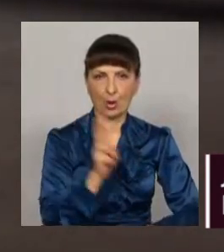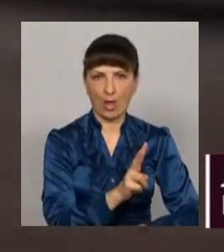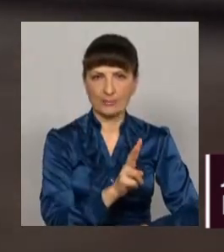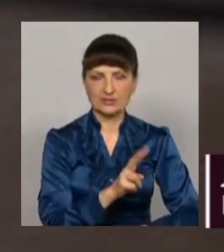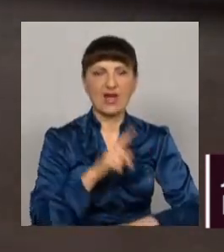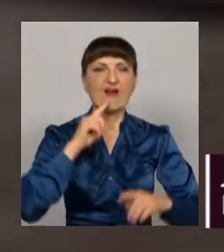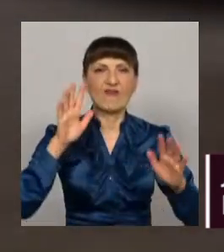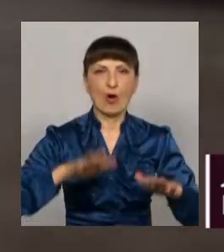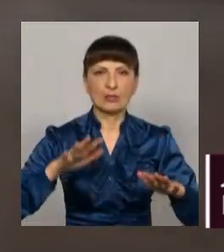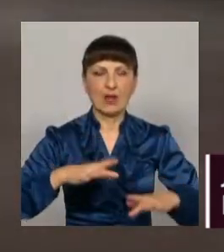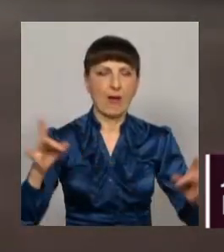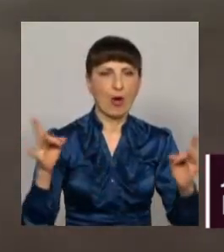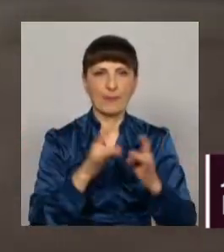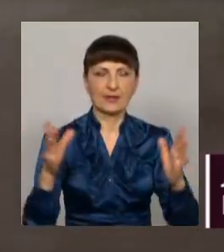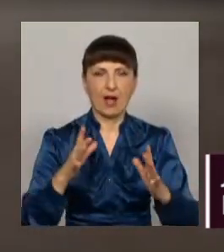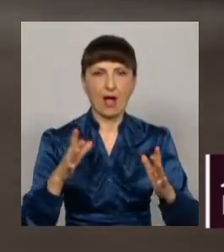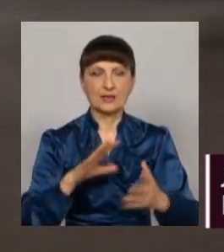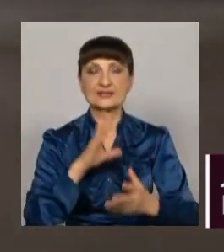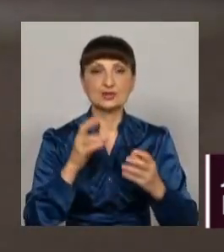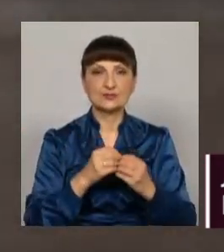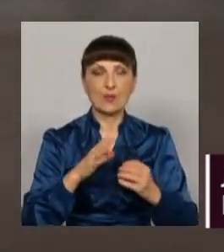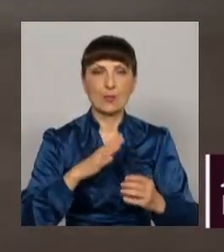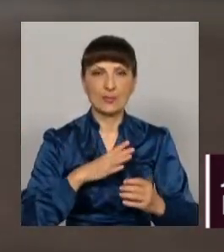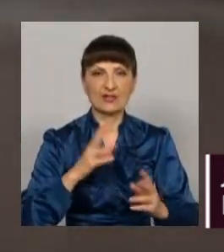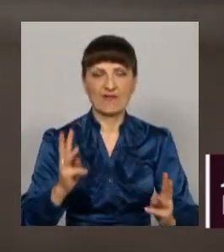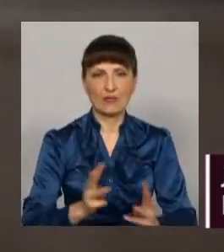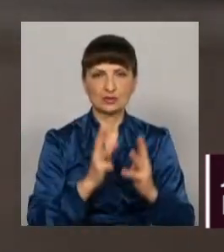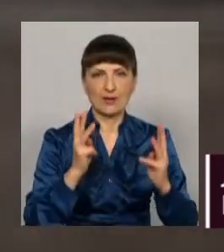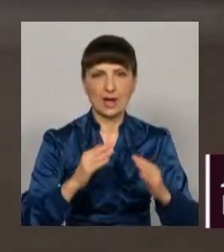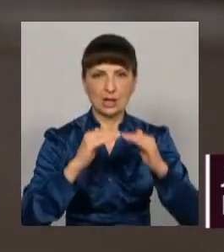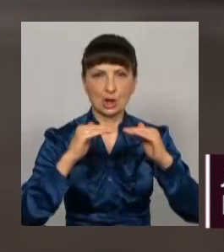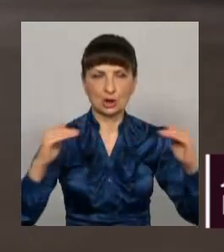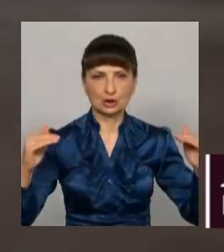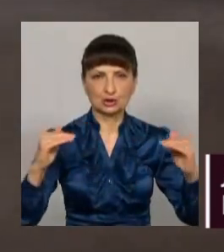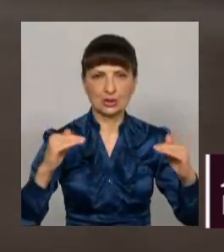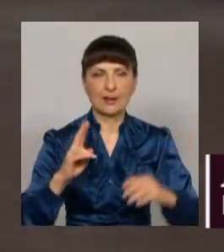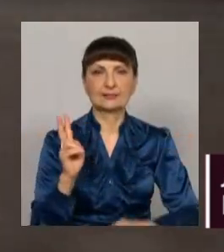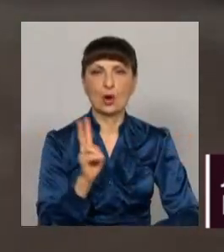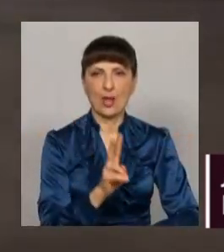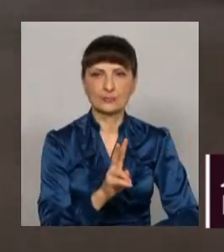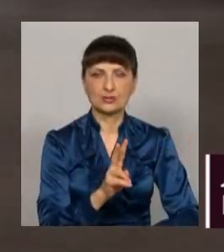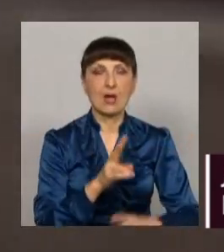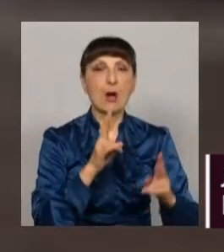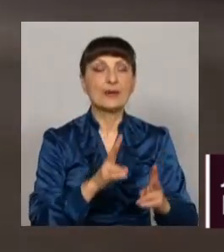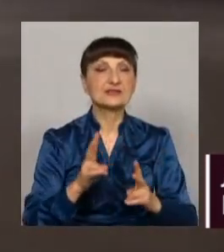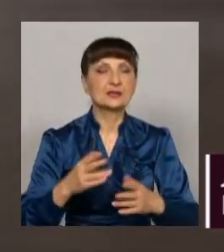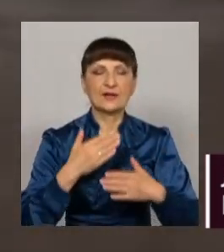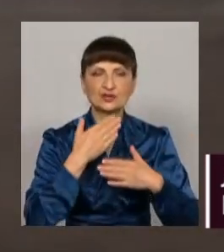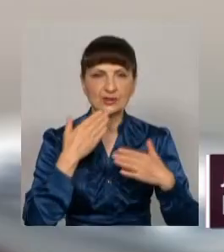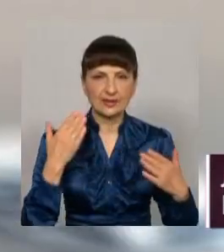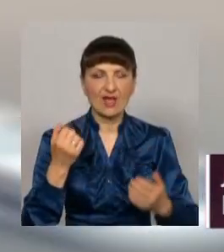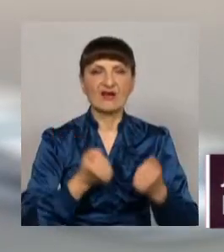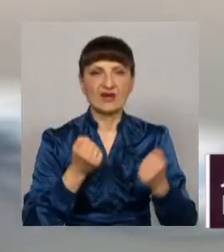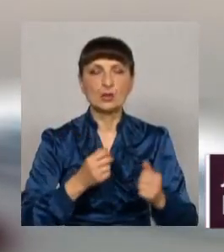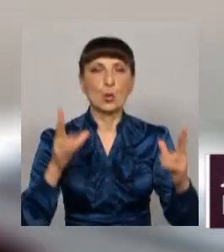воды привели к короткому замыканию, из-за чего произошло возгорание крыши общественного транспорта. Пострадавших нет. Водитель